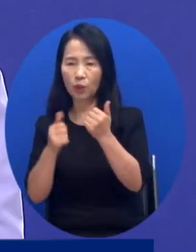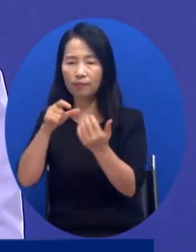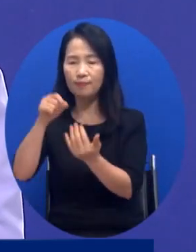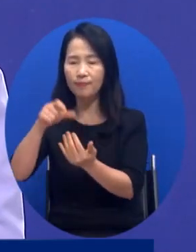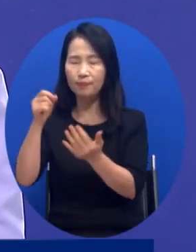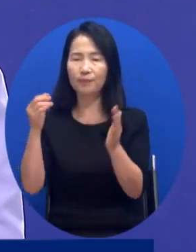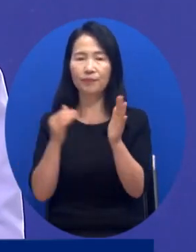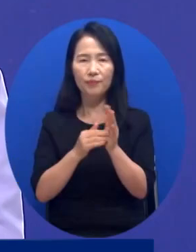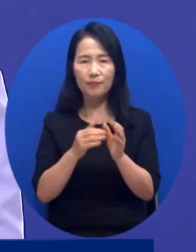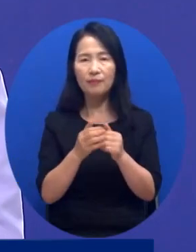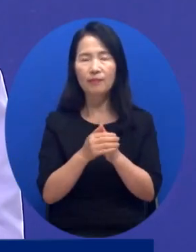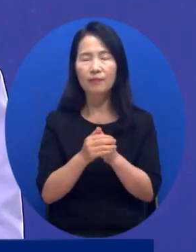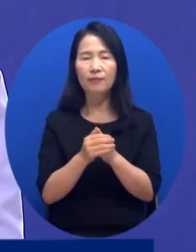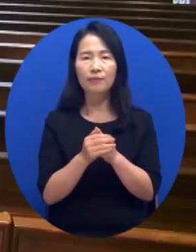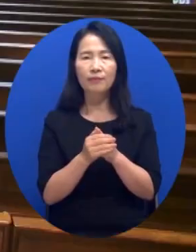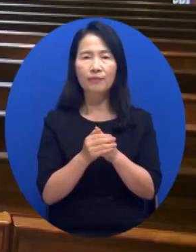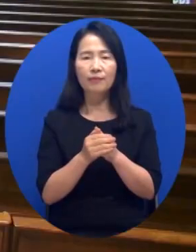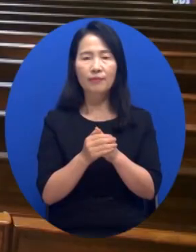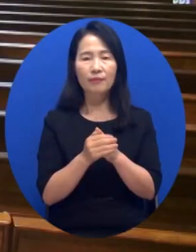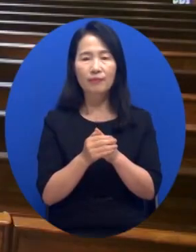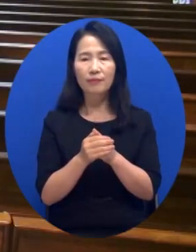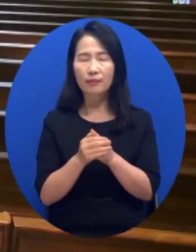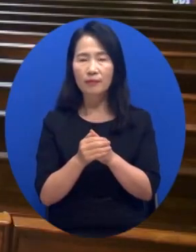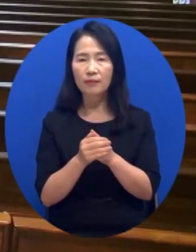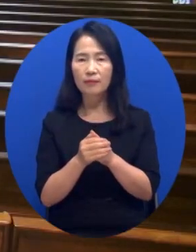선출했습니다. 박세현 기자입니다.